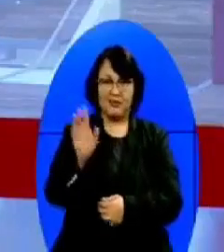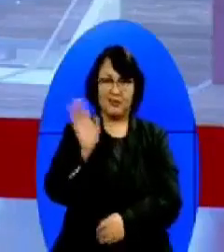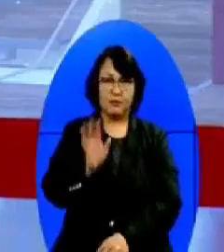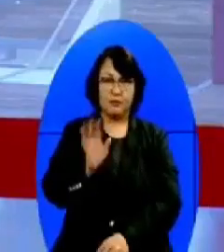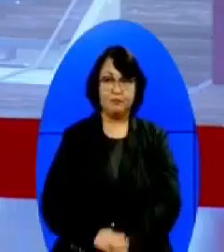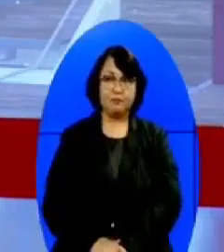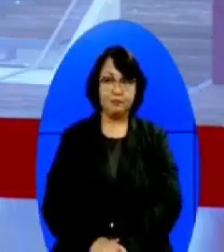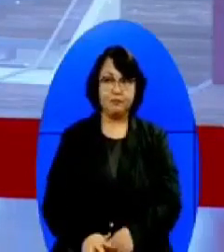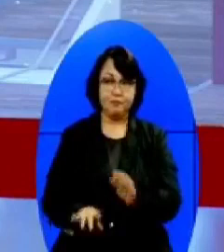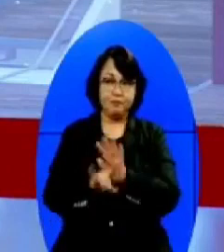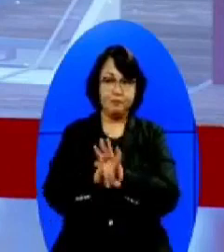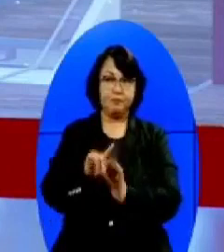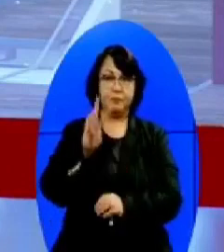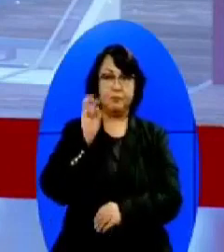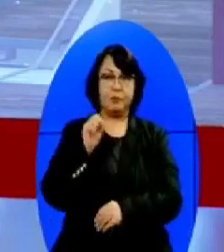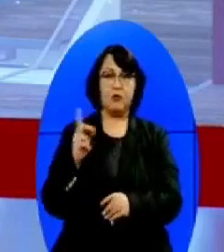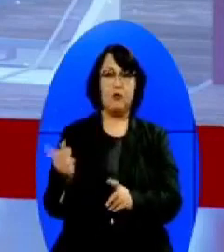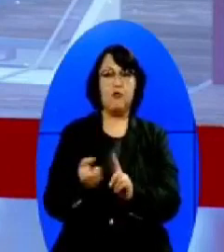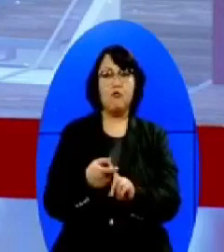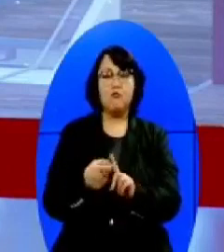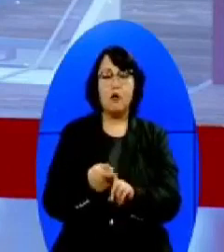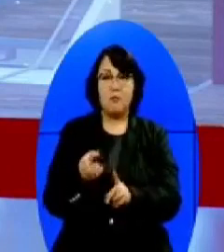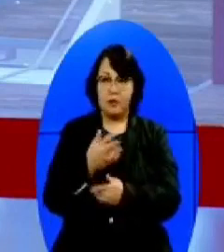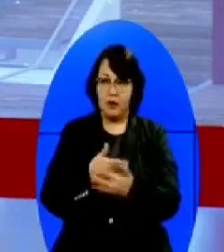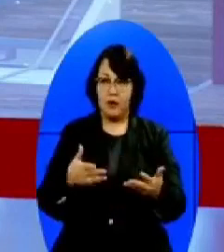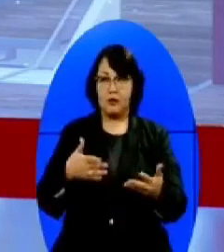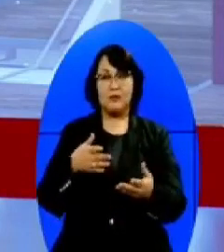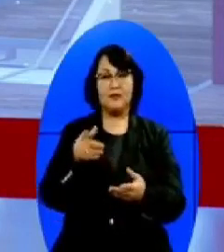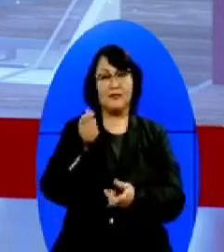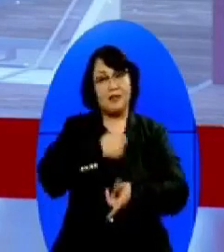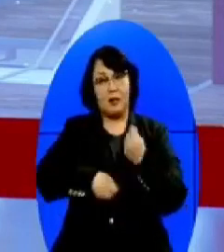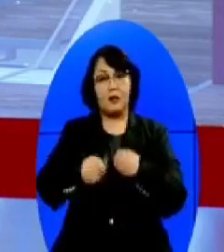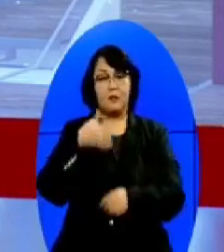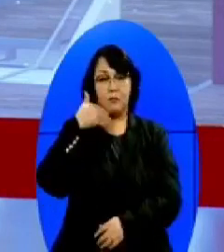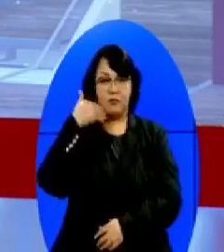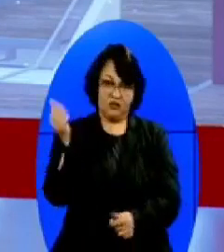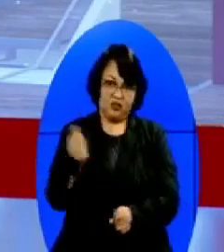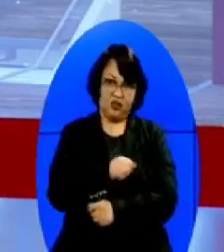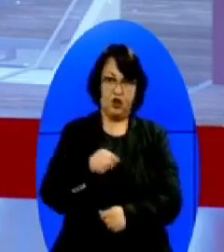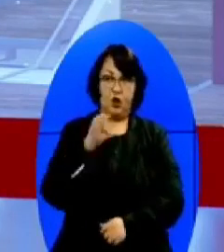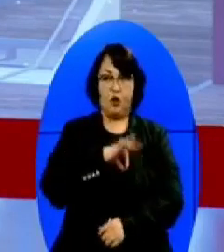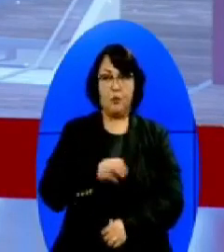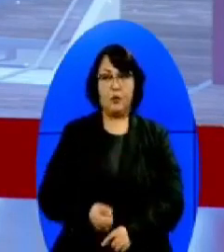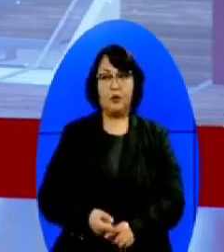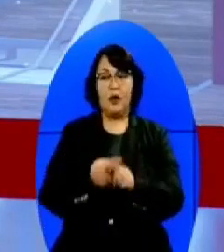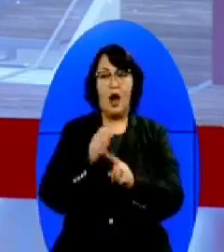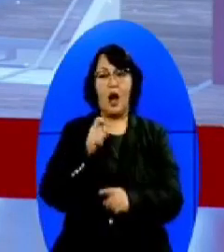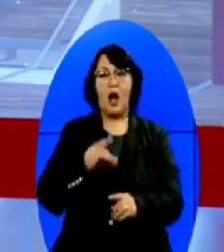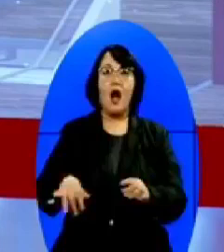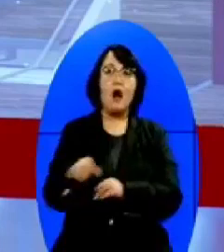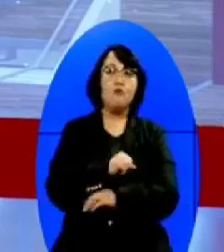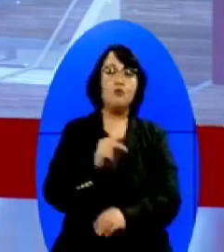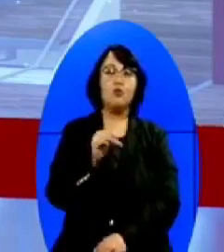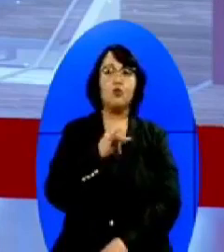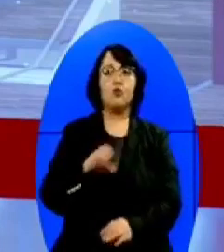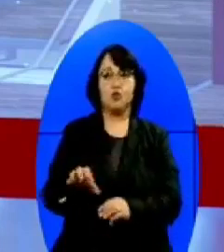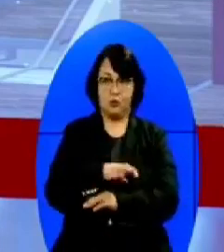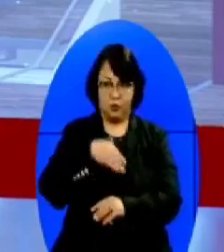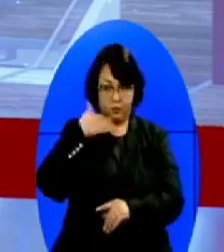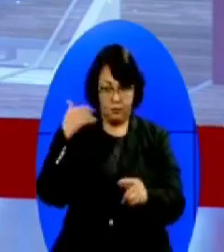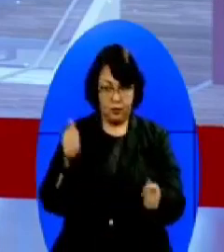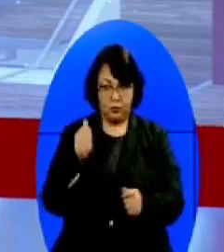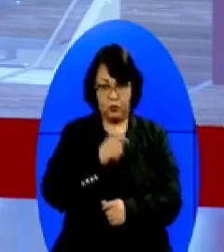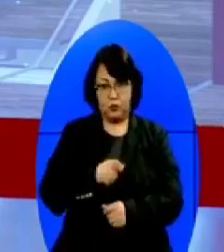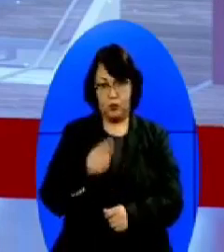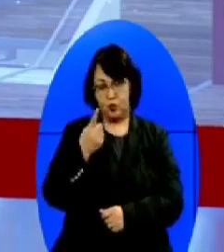Малын гаралтай бүтээгдэхүүнээ зах зээлд борлуулж байж малчдын орлого нэмэгддэг. За нийслэлийн Баянзүрх худалдааны төвд Арангай аймгийн Чулууд сумын малчдын 120